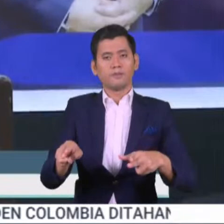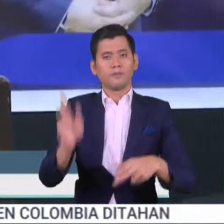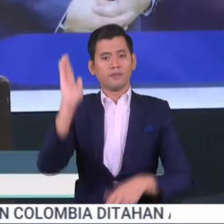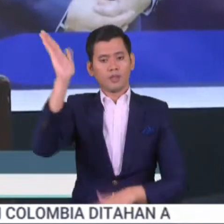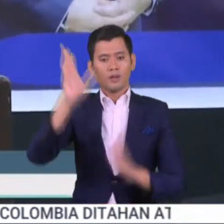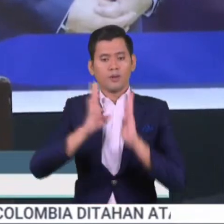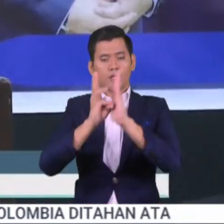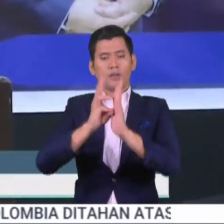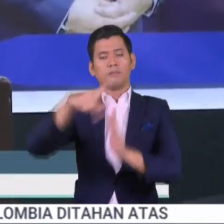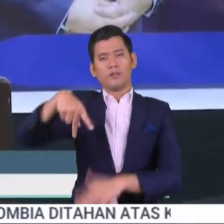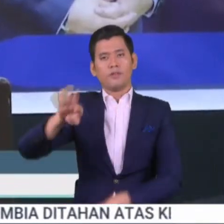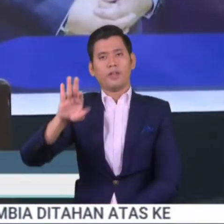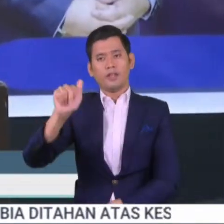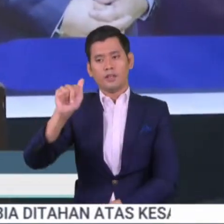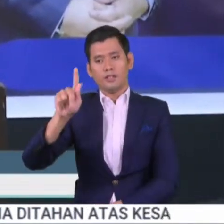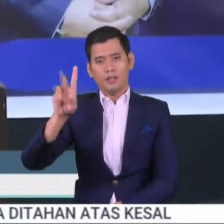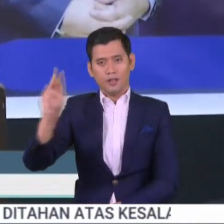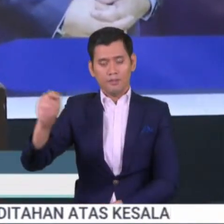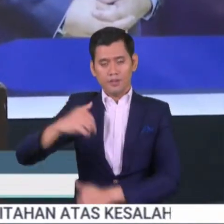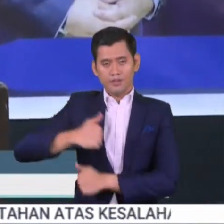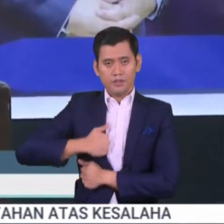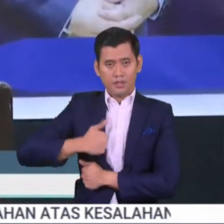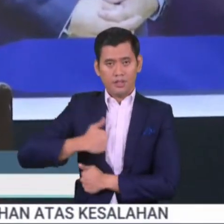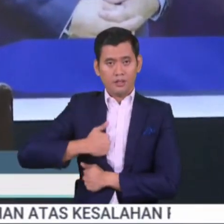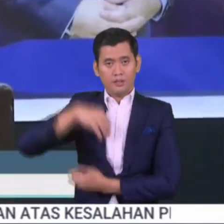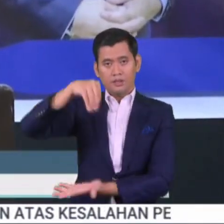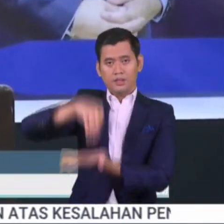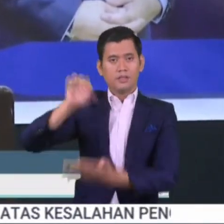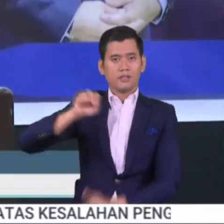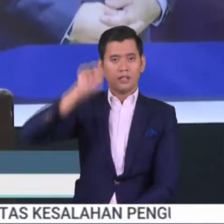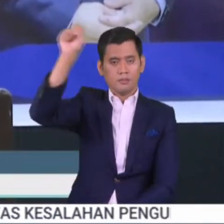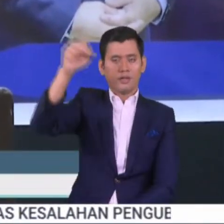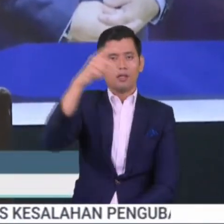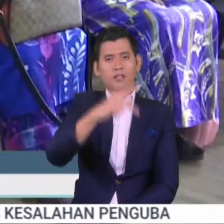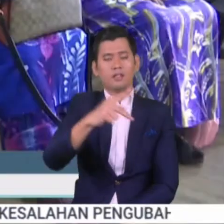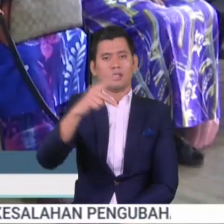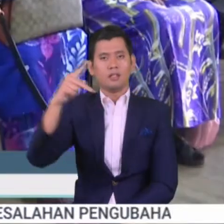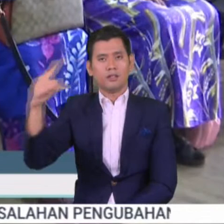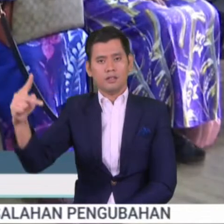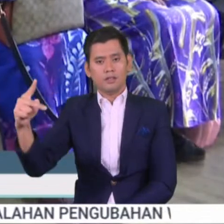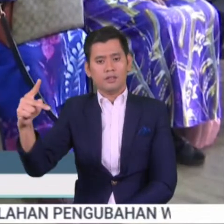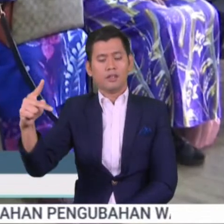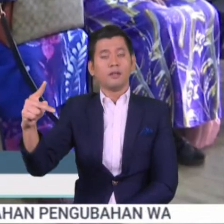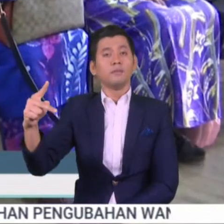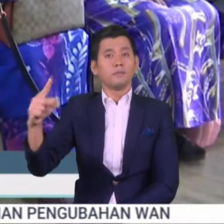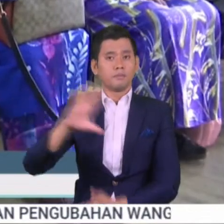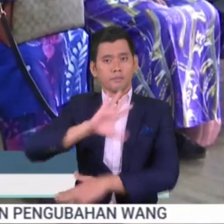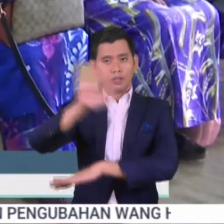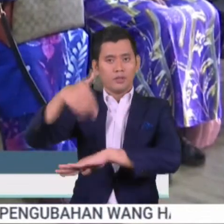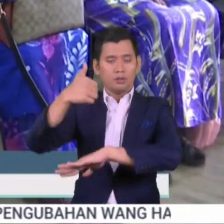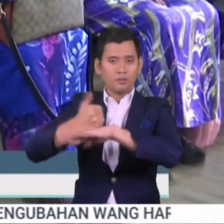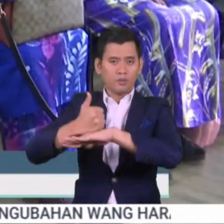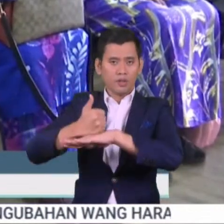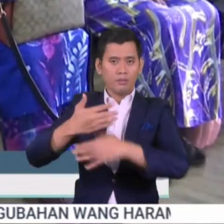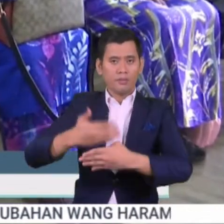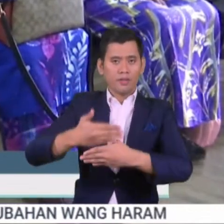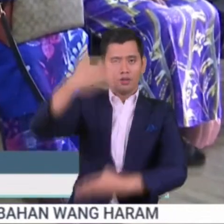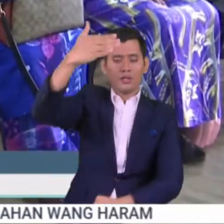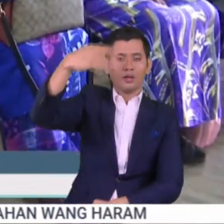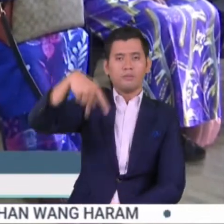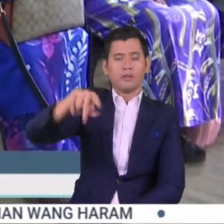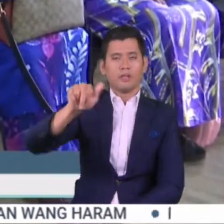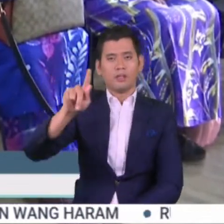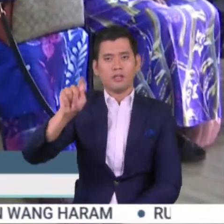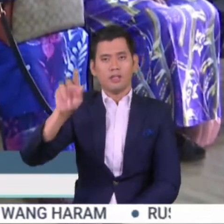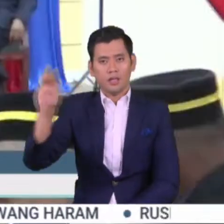perwakilan PVATM Negeri Sabah ke-41 di Kota Kinabalu. Mengulas lanjut cadangan penubuhan bangunan Wisma Pahlawan